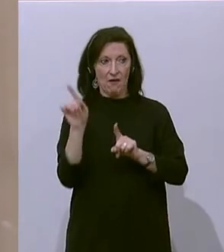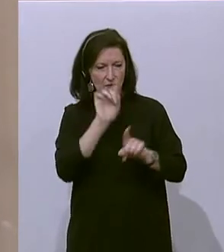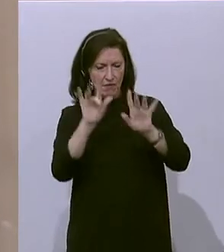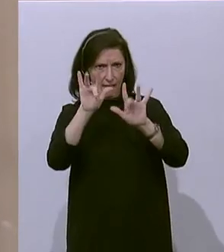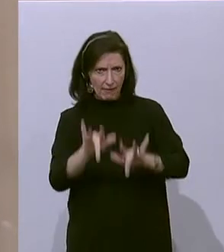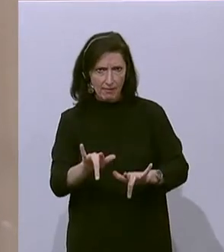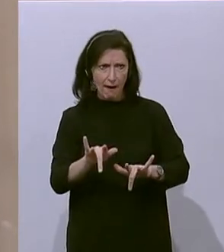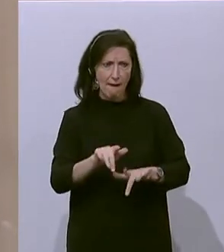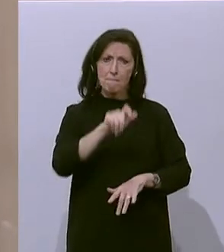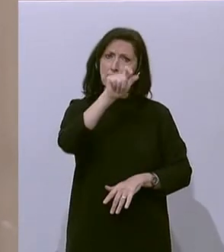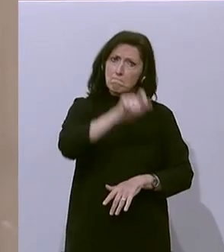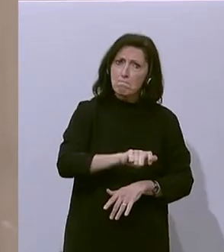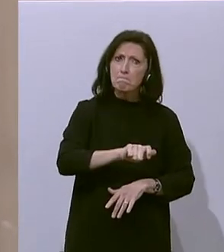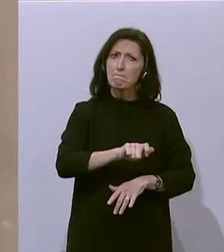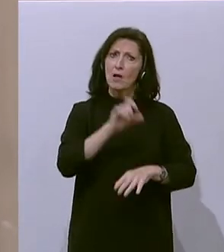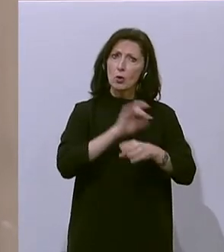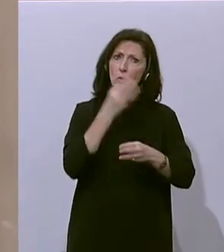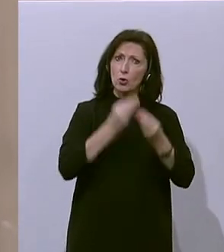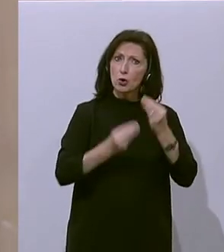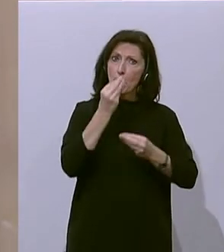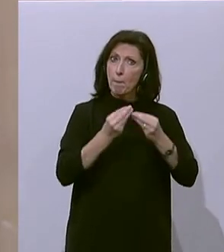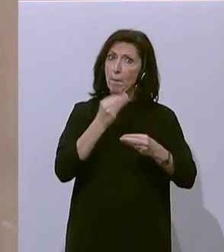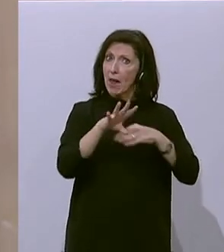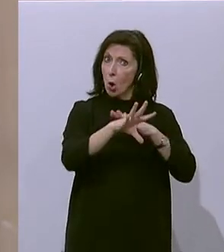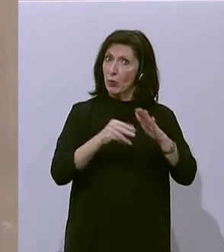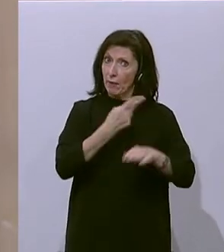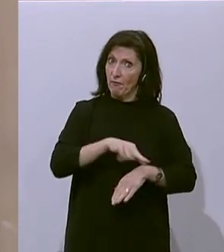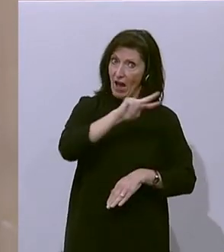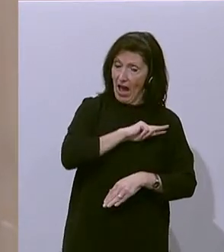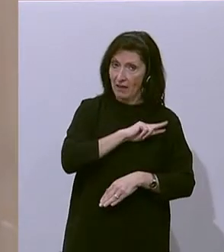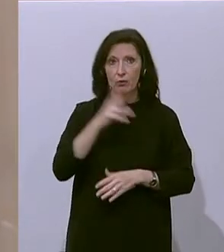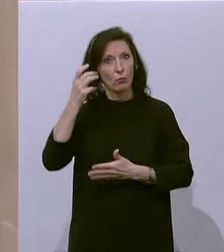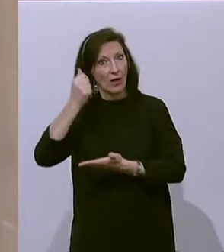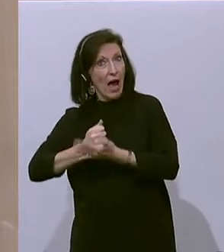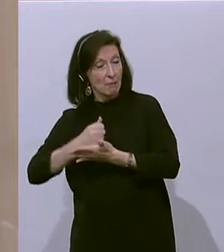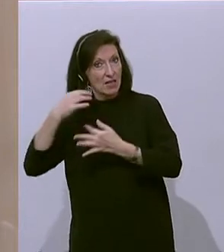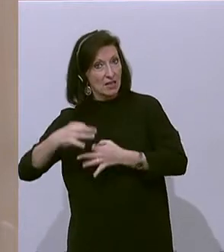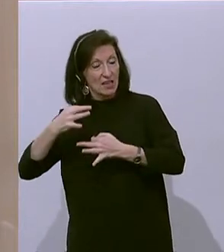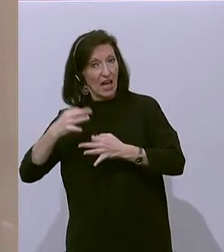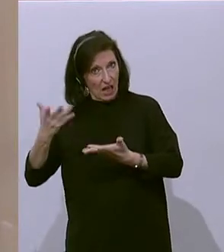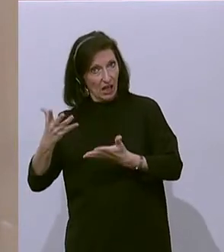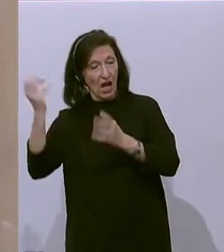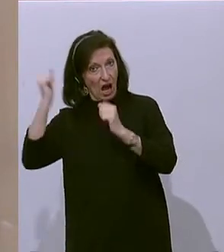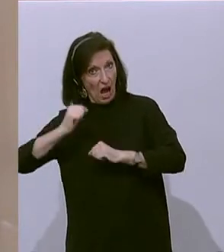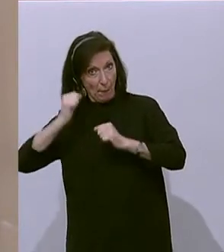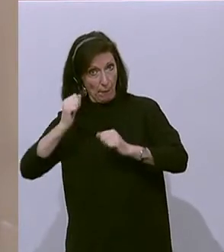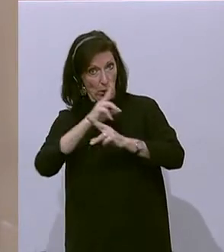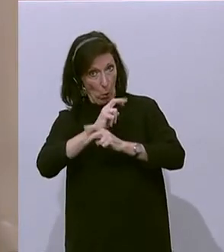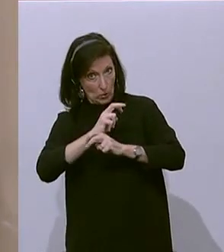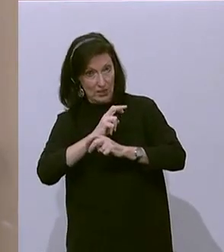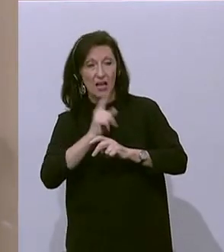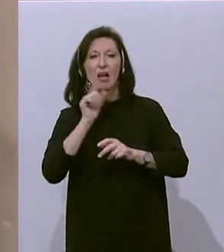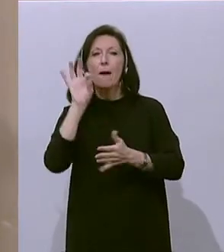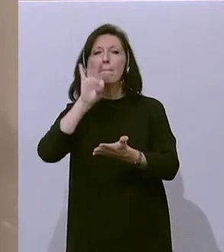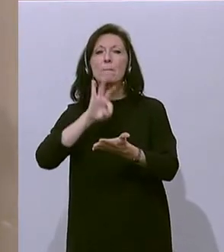eines Glücksspielunternehmens und Amtsträgern der Republik Österreich im Gegensatz für die Besetzung eines bestimmten